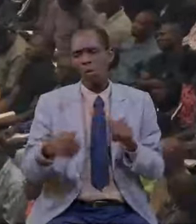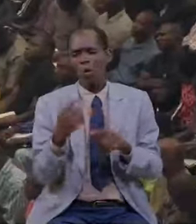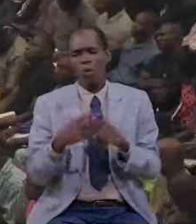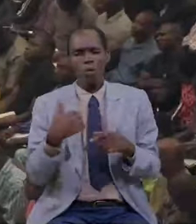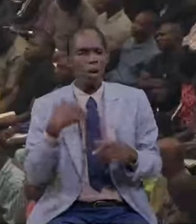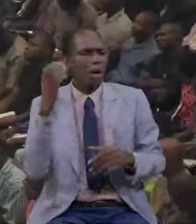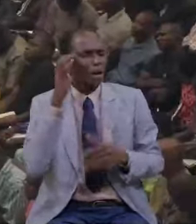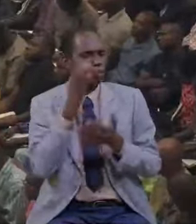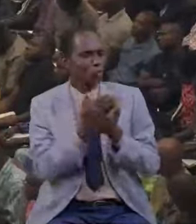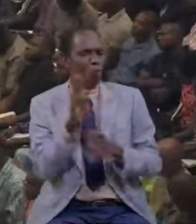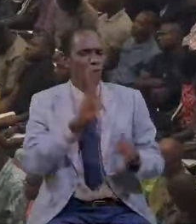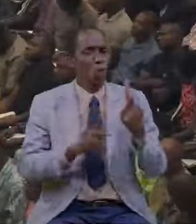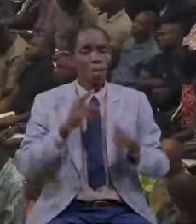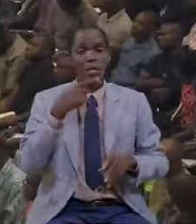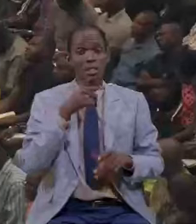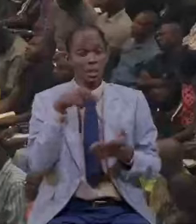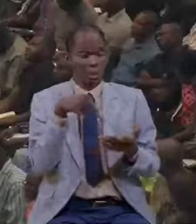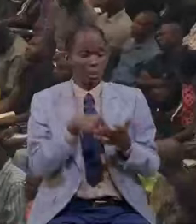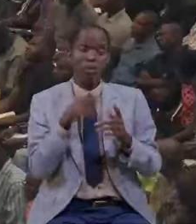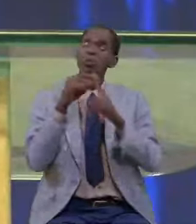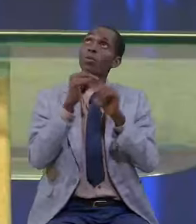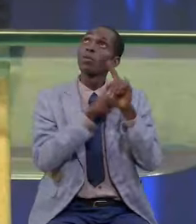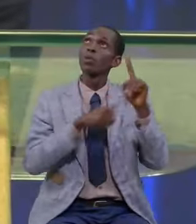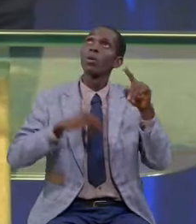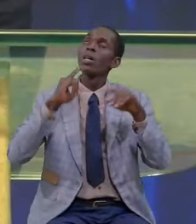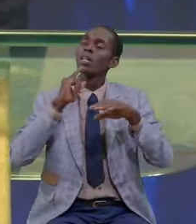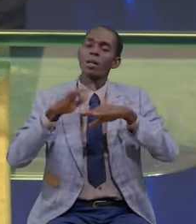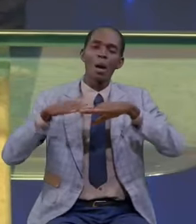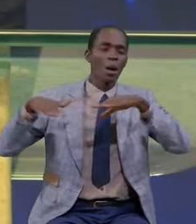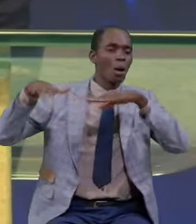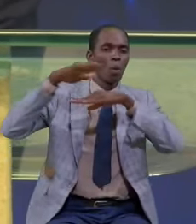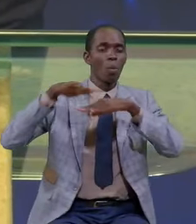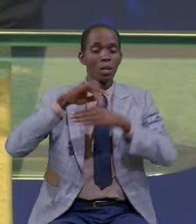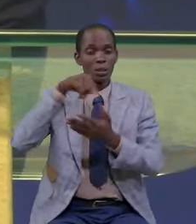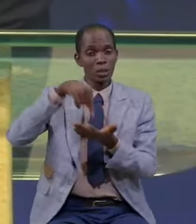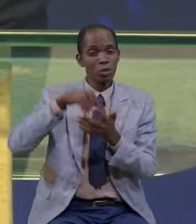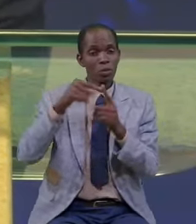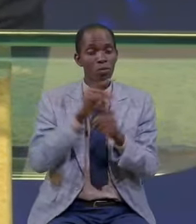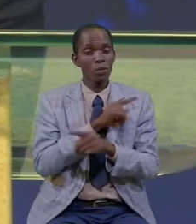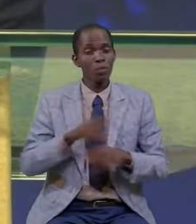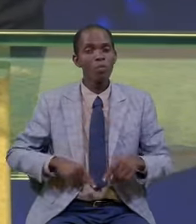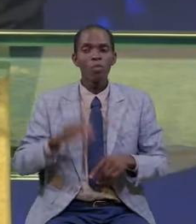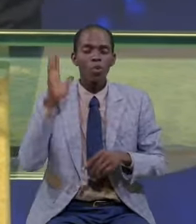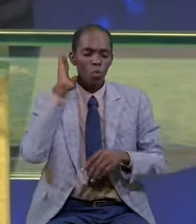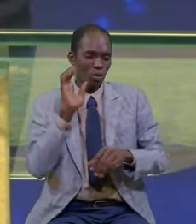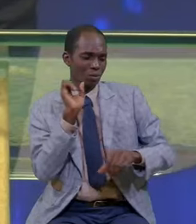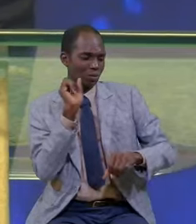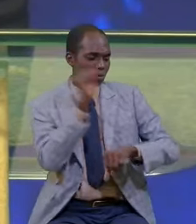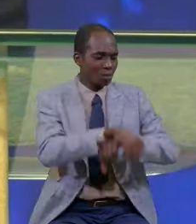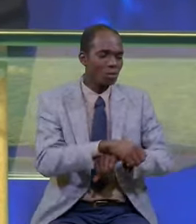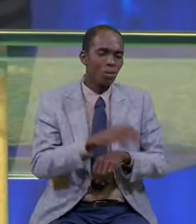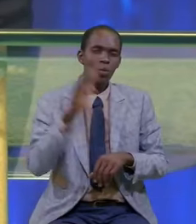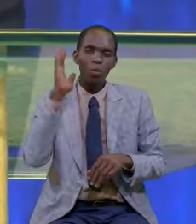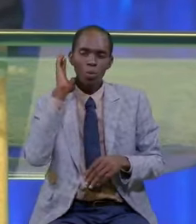avez entendu quelqu'un dire, cette parole est prééminente et cette parole va surpasser,